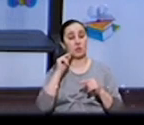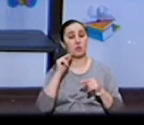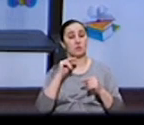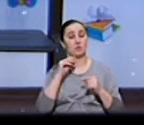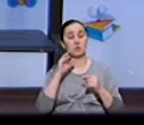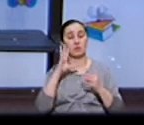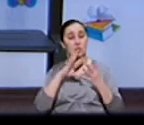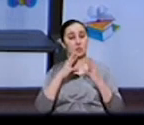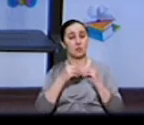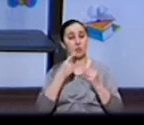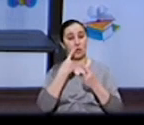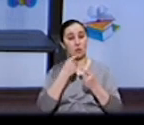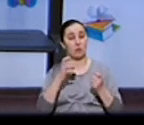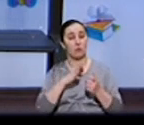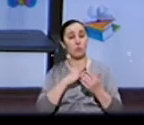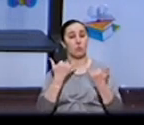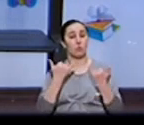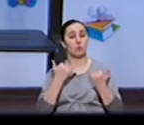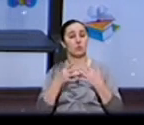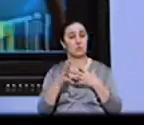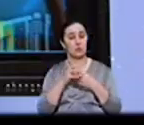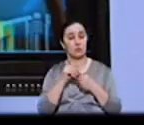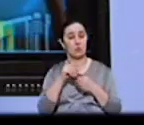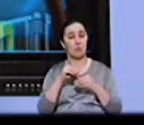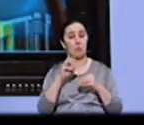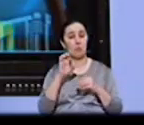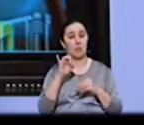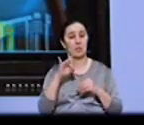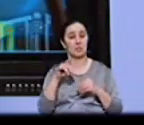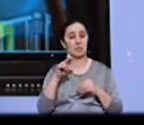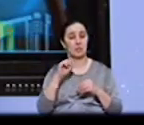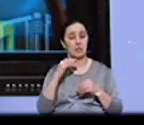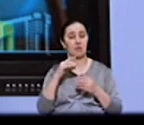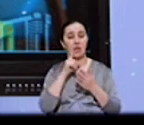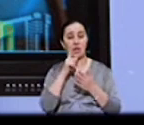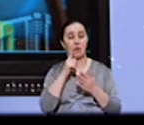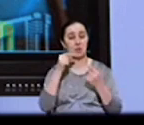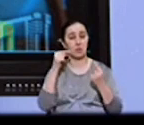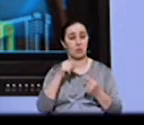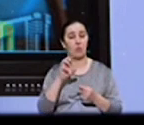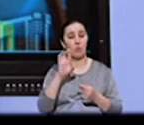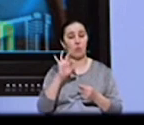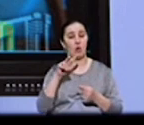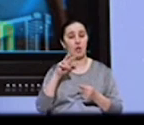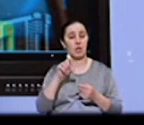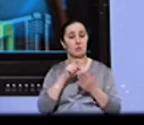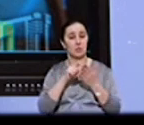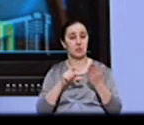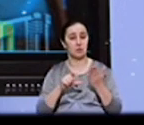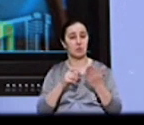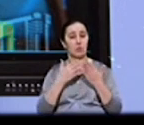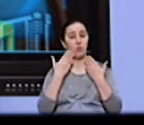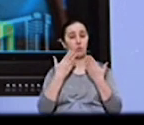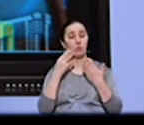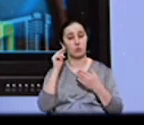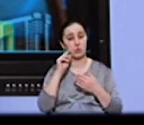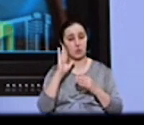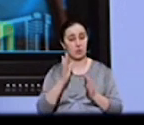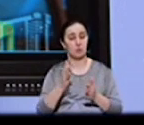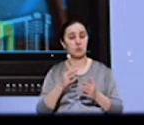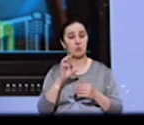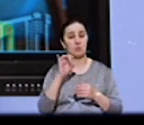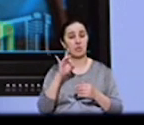dastlab e'lon qilganimdek, bugun sizlar bilan Berdaq qalamiga mansub bolam she'rini o'qib